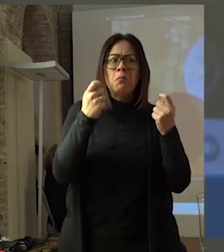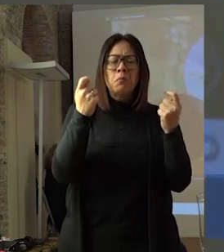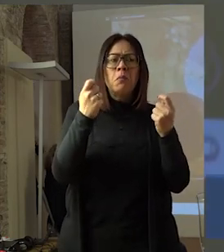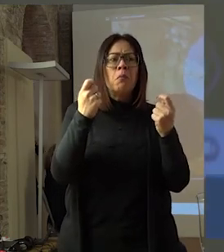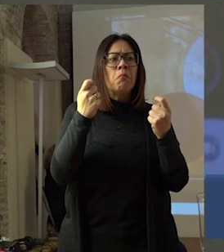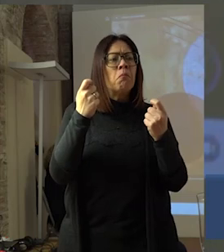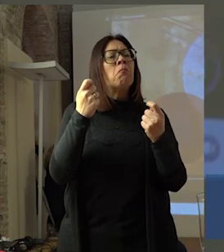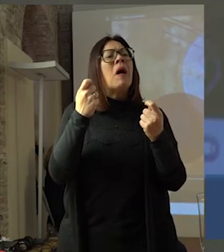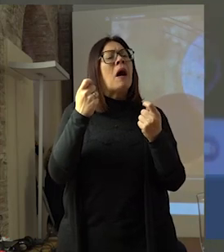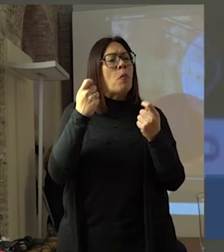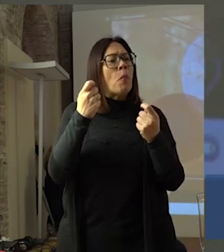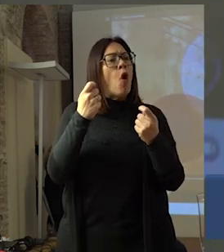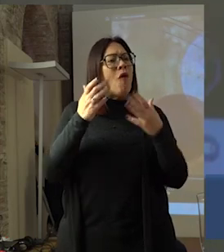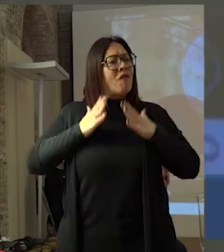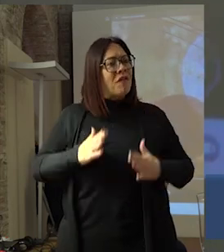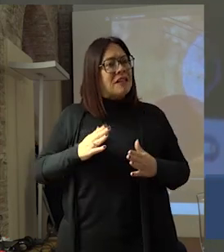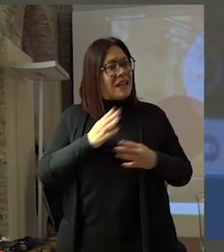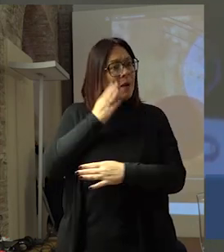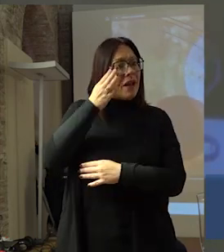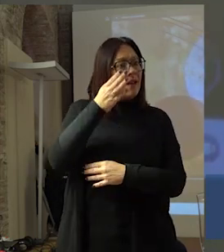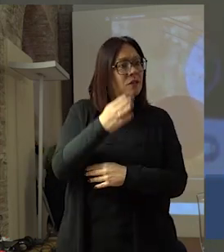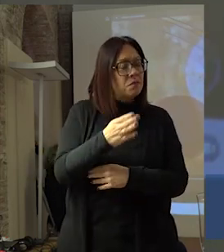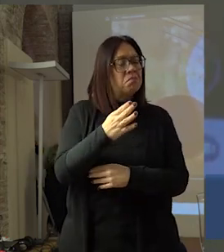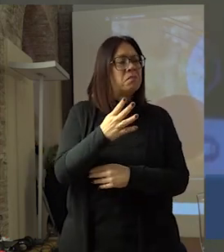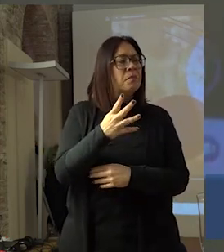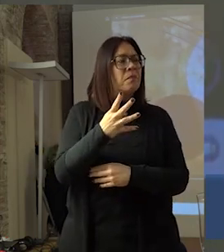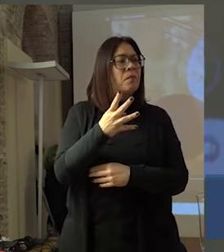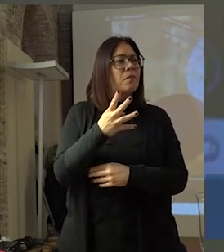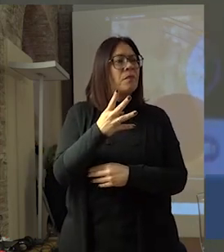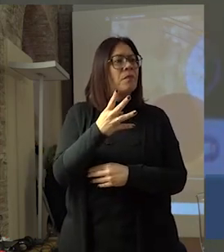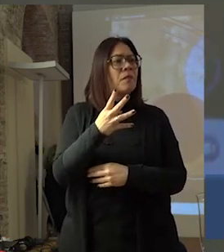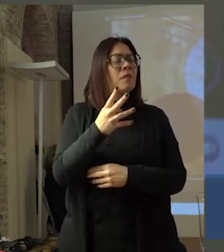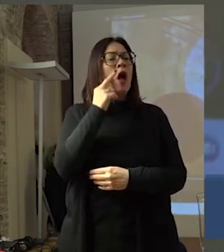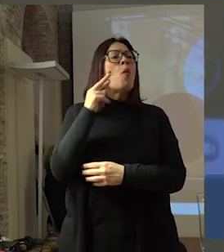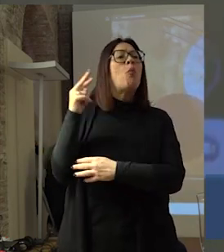me ho voluto dire molto anche dal punto di vista